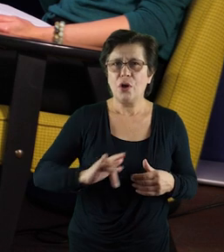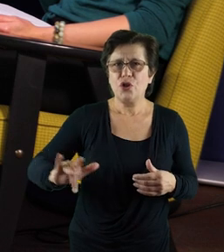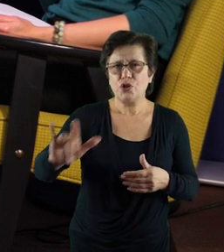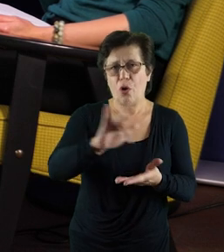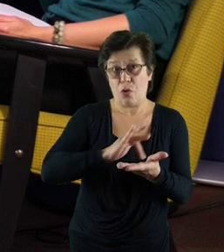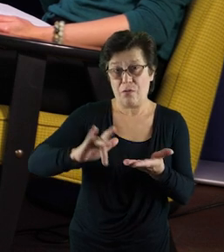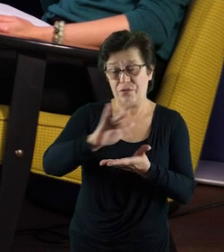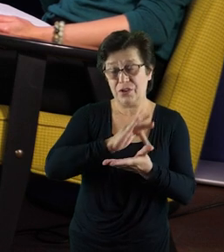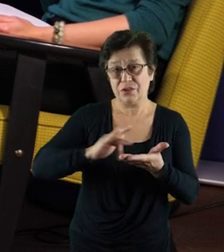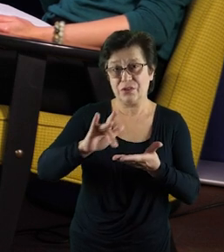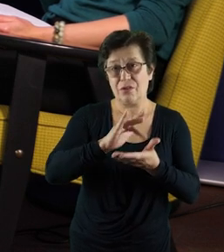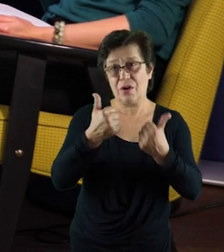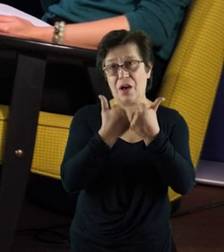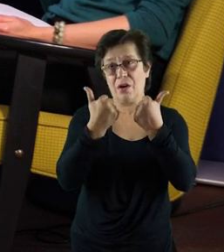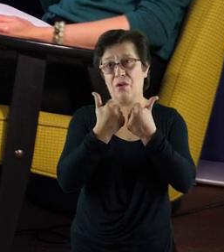krakowskiej i